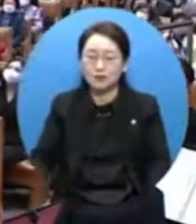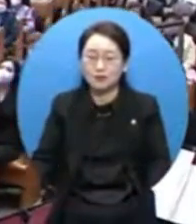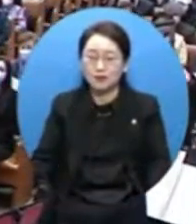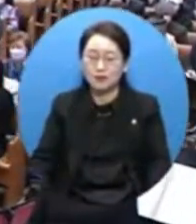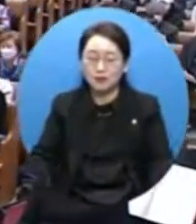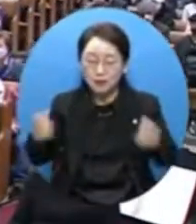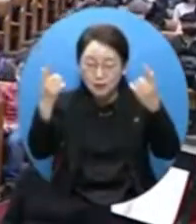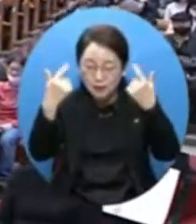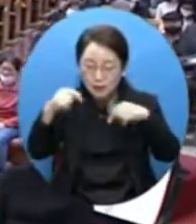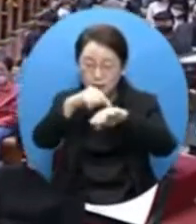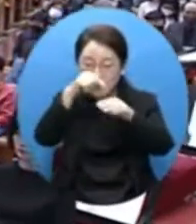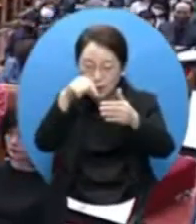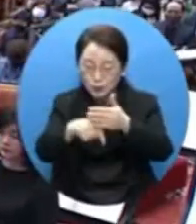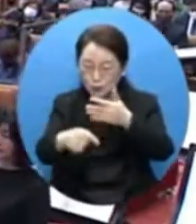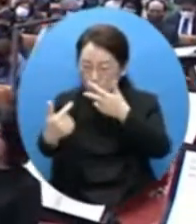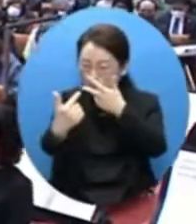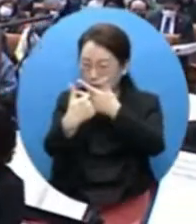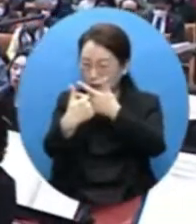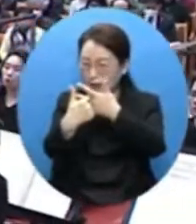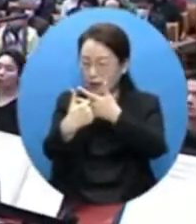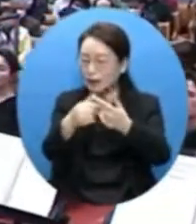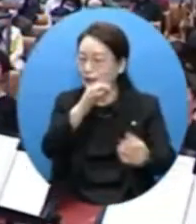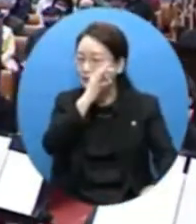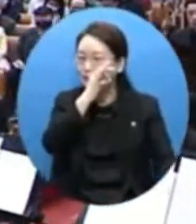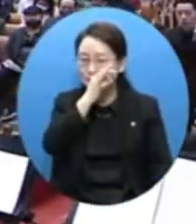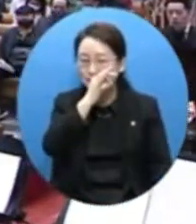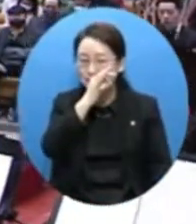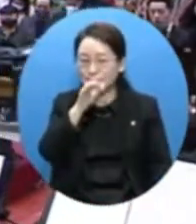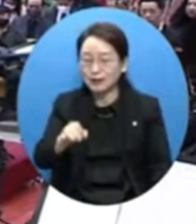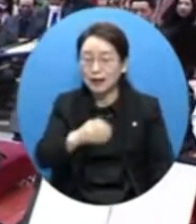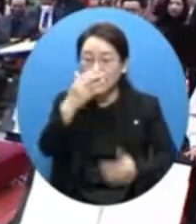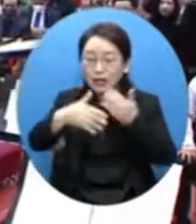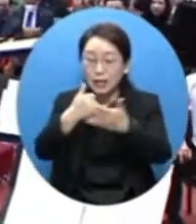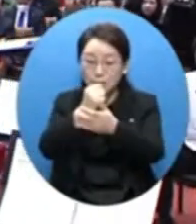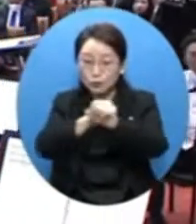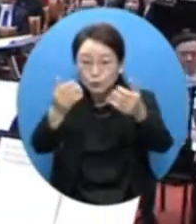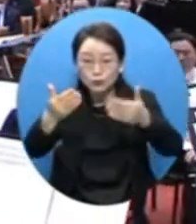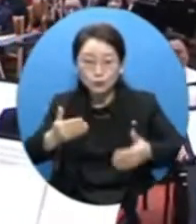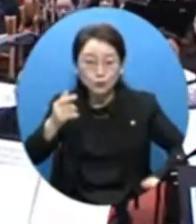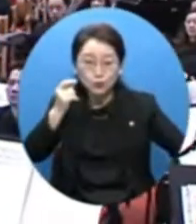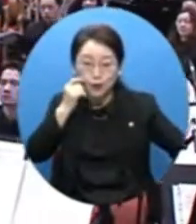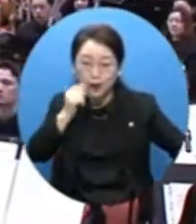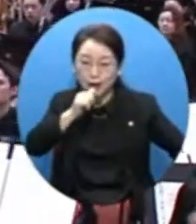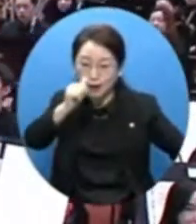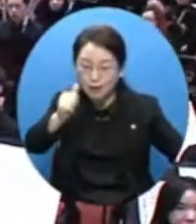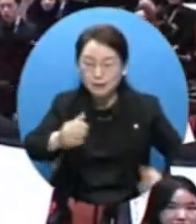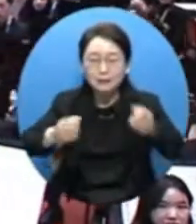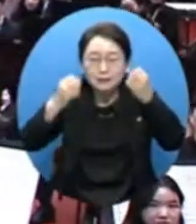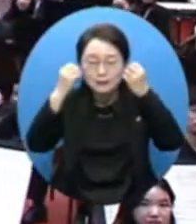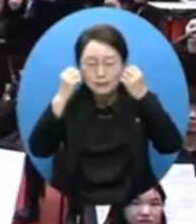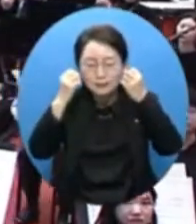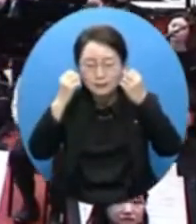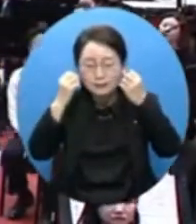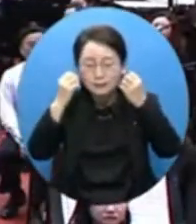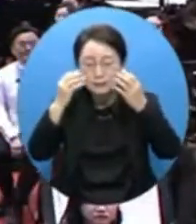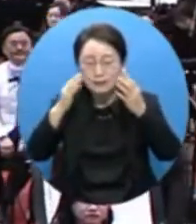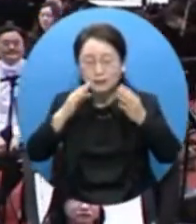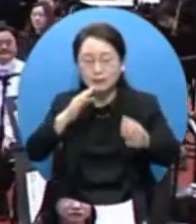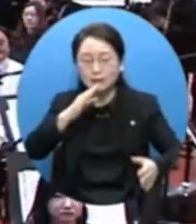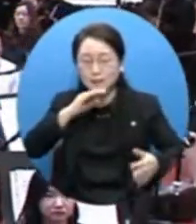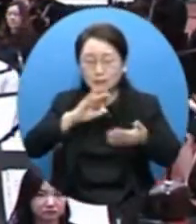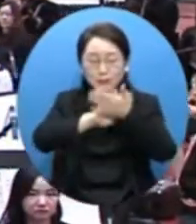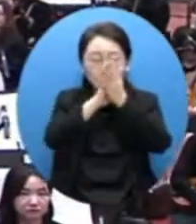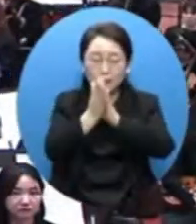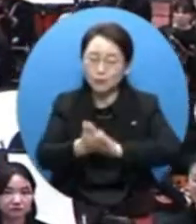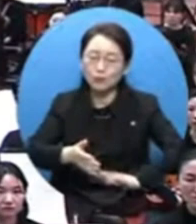언제나 우리 마음속에 주님 보시기에 부끄러운 모습이 있습니다. 하나님의 용서 없이는 절대 새로워질 수 없는